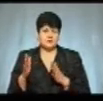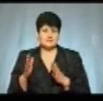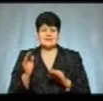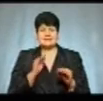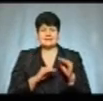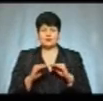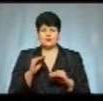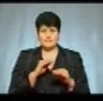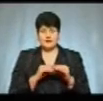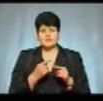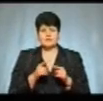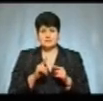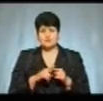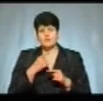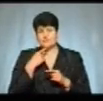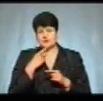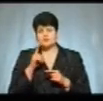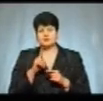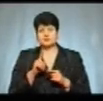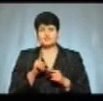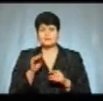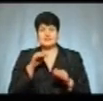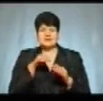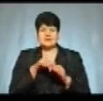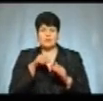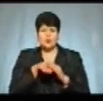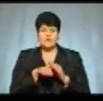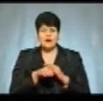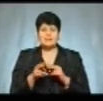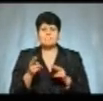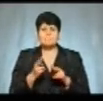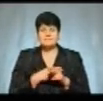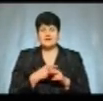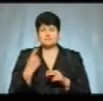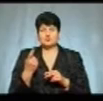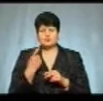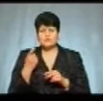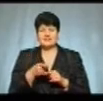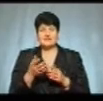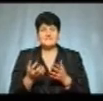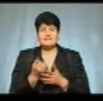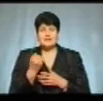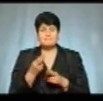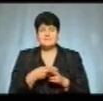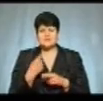складування цих відходів, десь повідомляли, що десь зарвали. Тобто, безхазяйні відходи, вони виявлялися